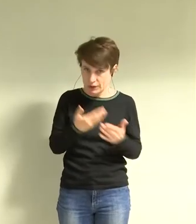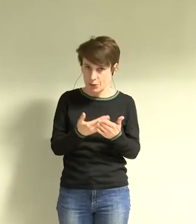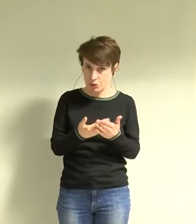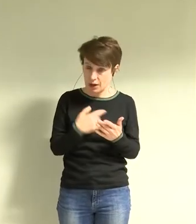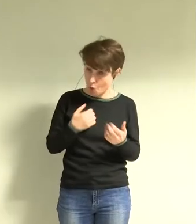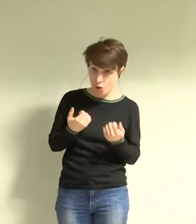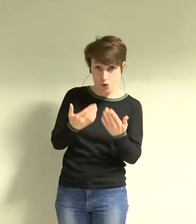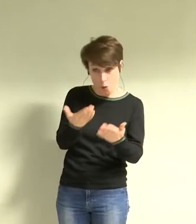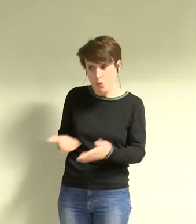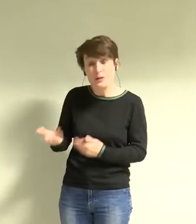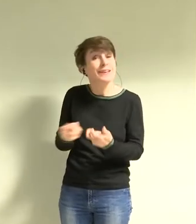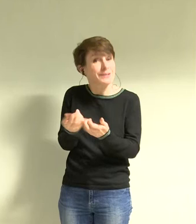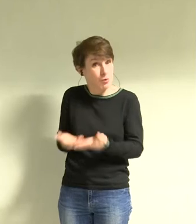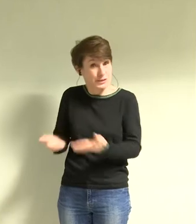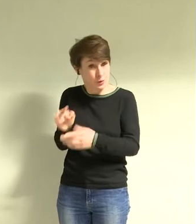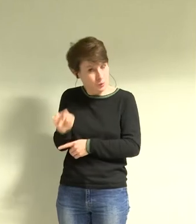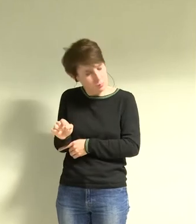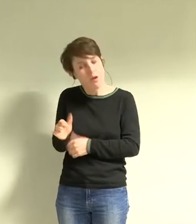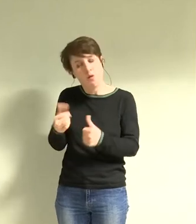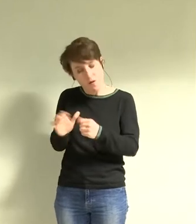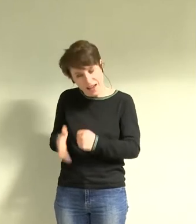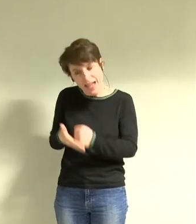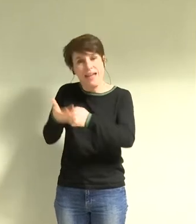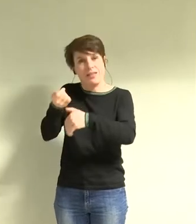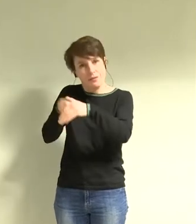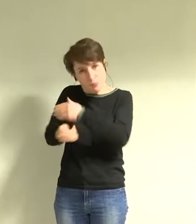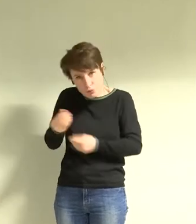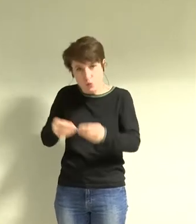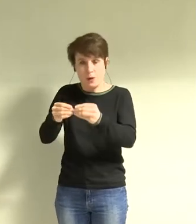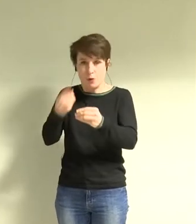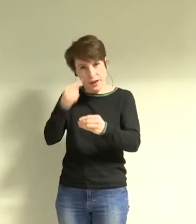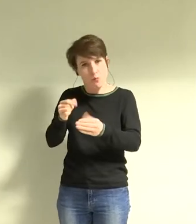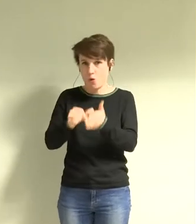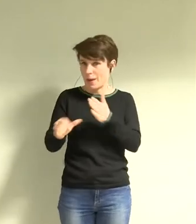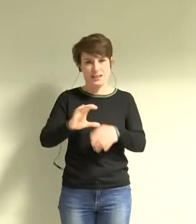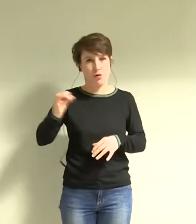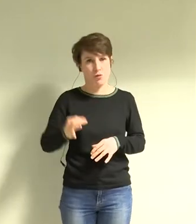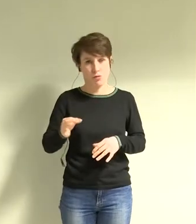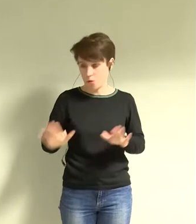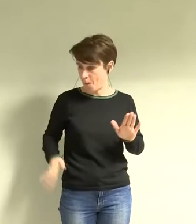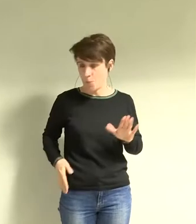nous puissions faire un geste supplémentaire et prendre 100% du reste à charge